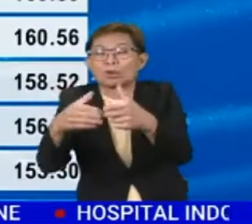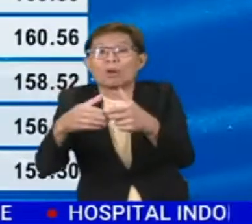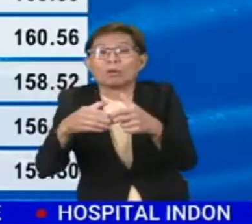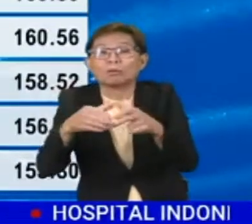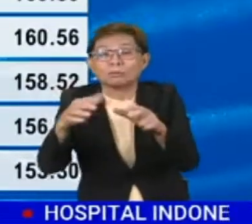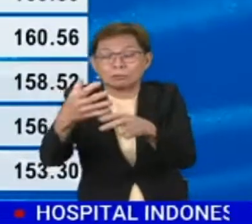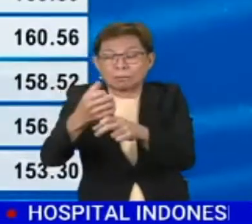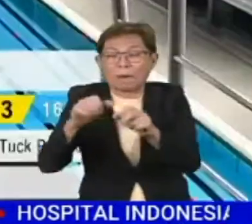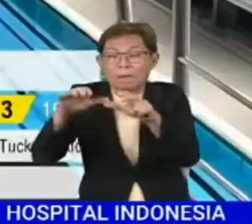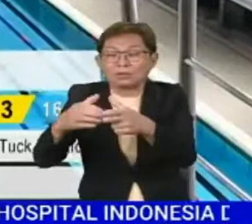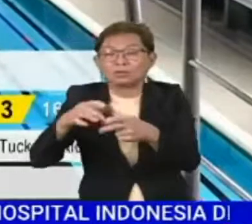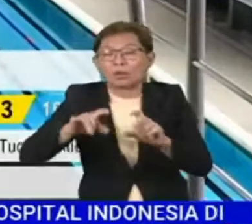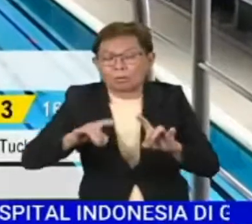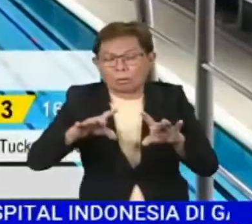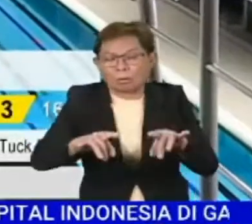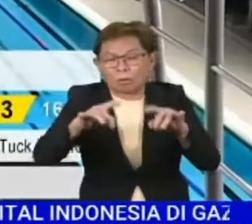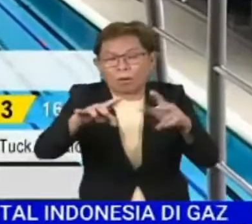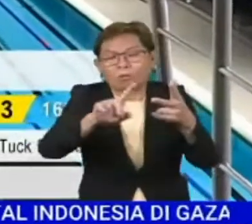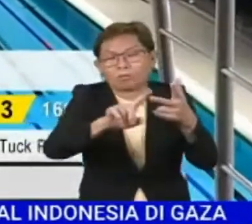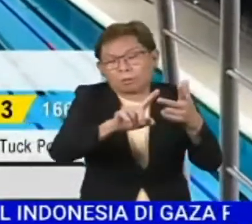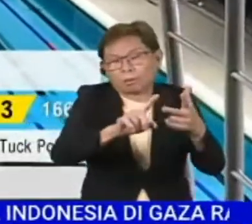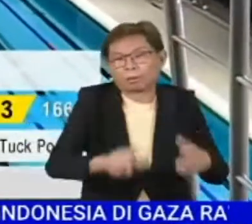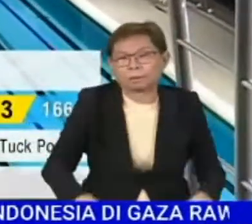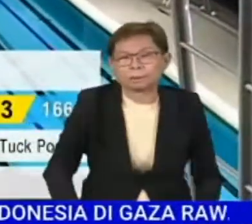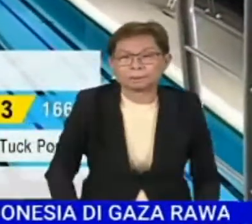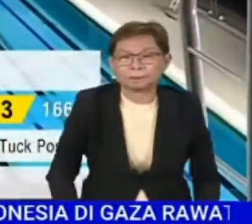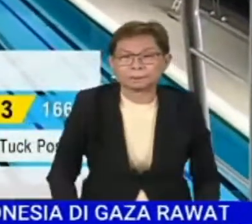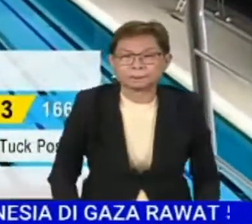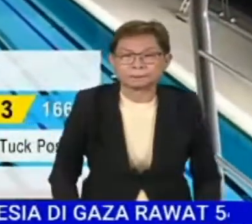guys korupsi Satpol